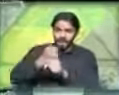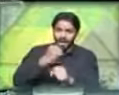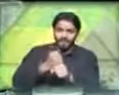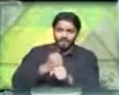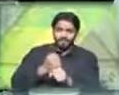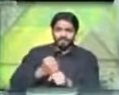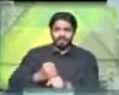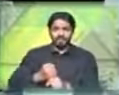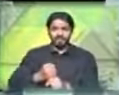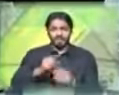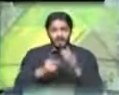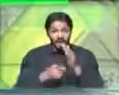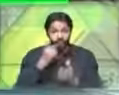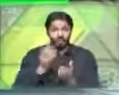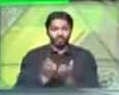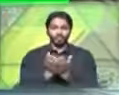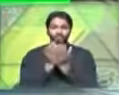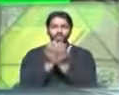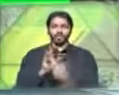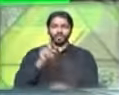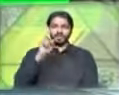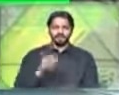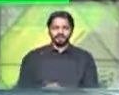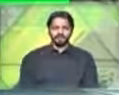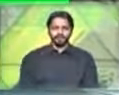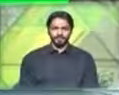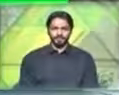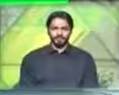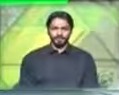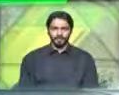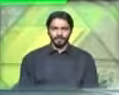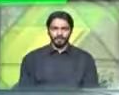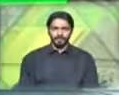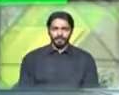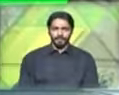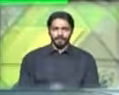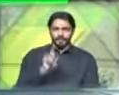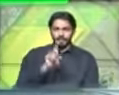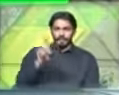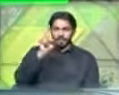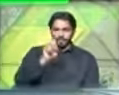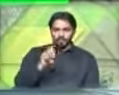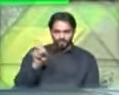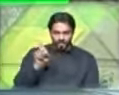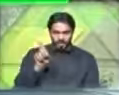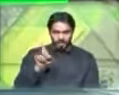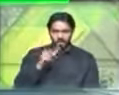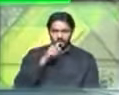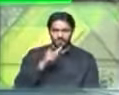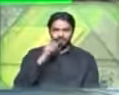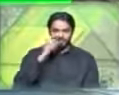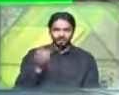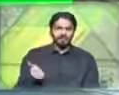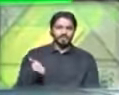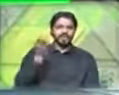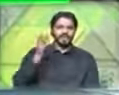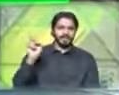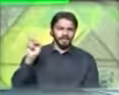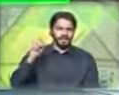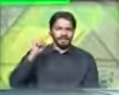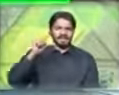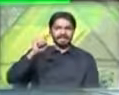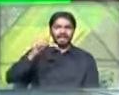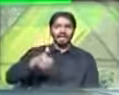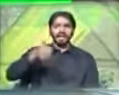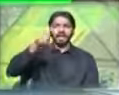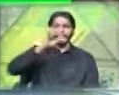الله تجرد. هو لهذا عذر المقاطعة، يعني سيدنا داود حينما حكم بخلاف الأولى لم يفهمه الله عز وجل، مع أنه